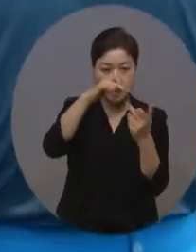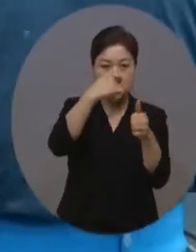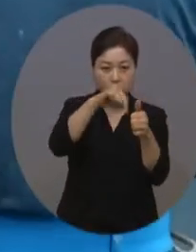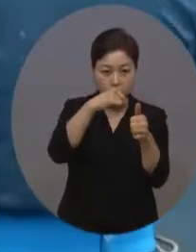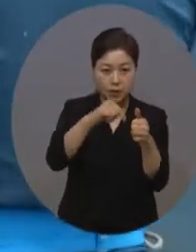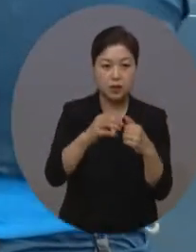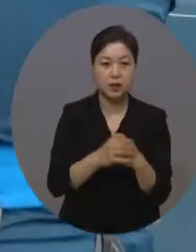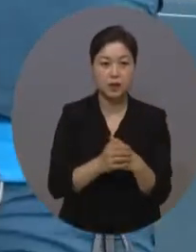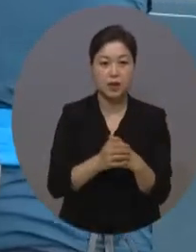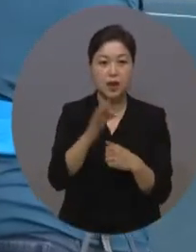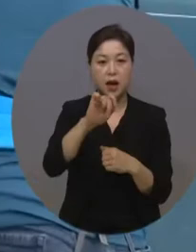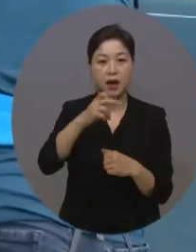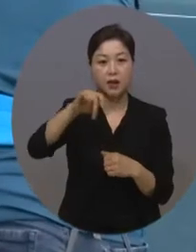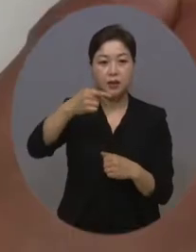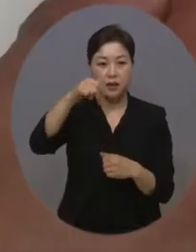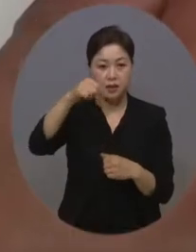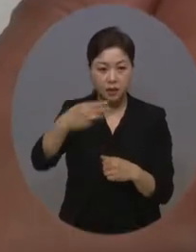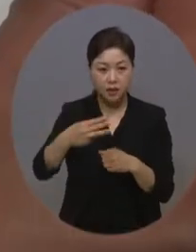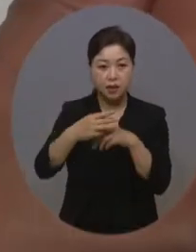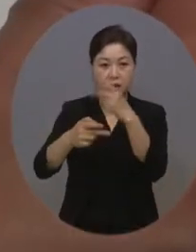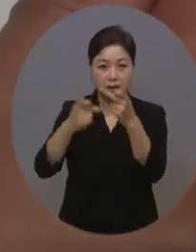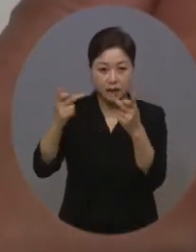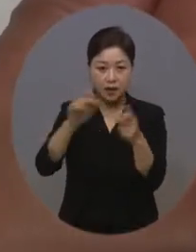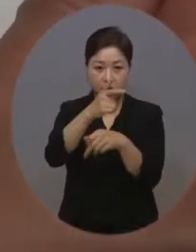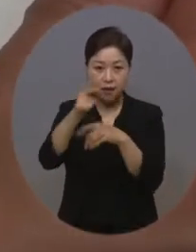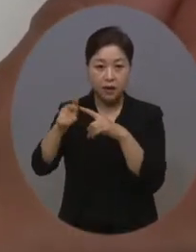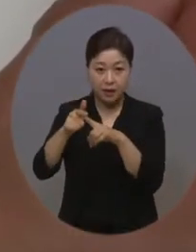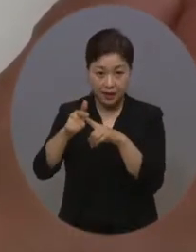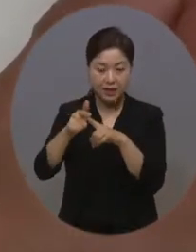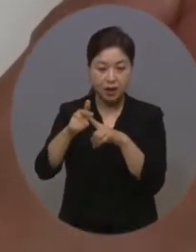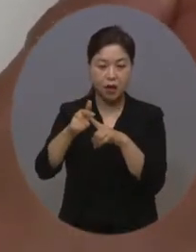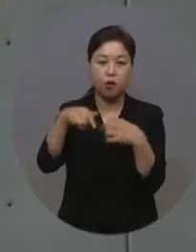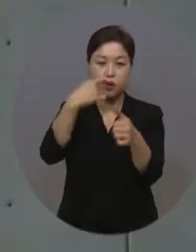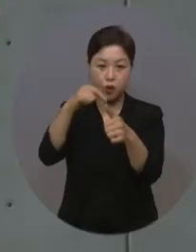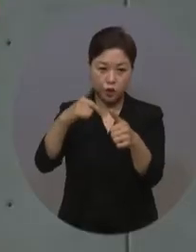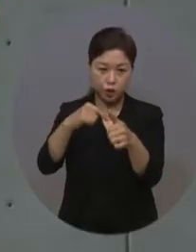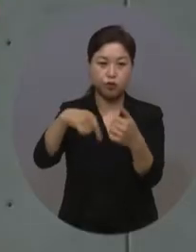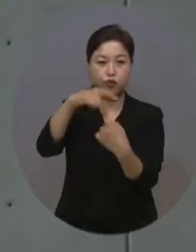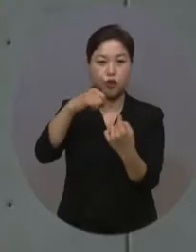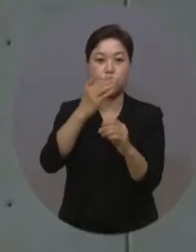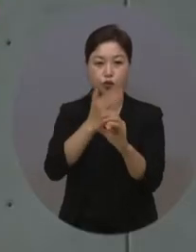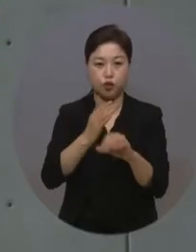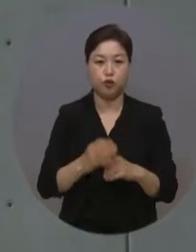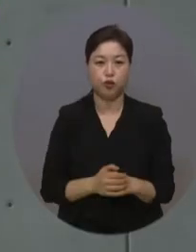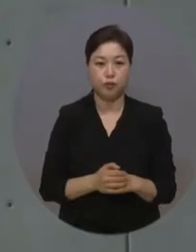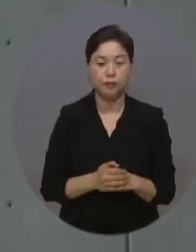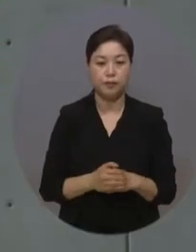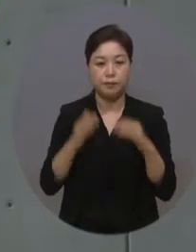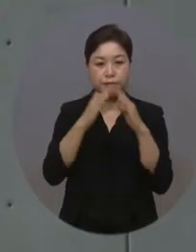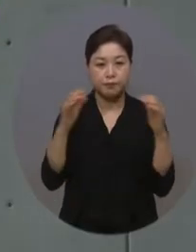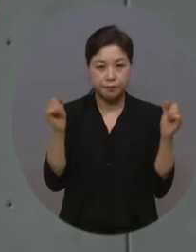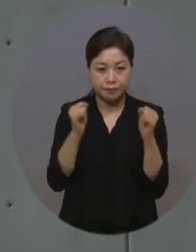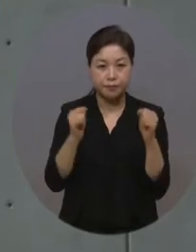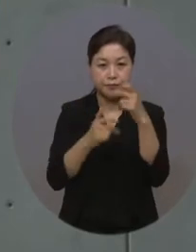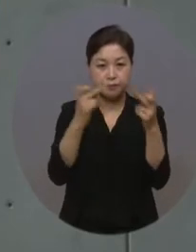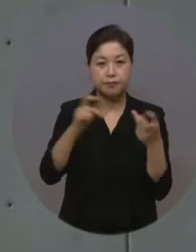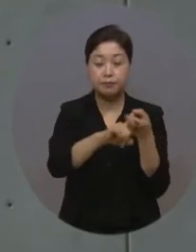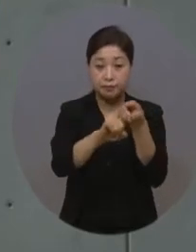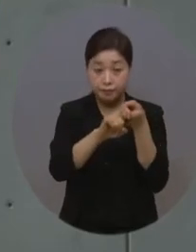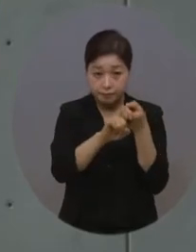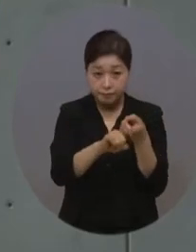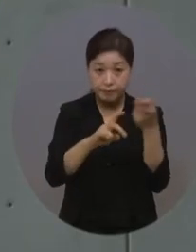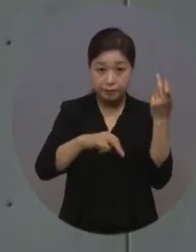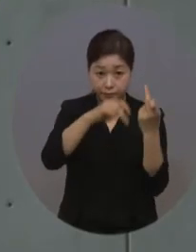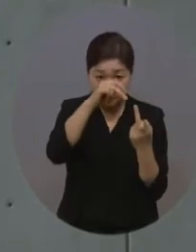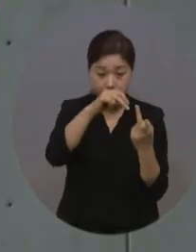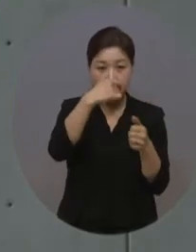알쓸 산잡 등의 산악 교육 프로그램을 꾸준히 운영하고 있습니다. 전북 산악연맹의 등산교실이 장애인의 재활뿐만